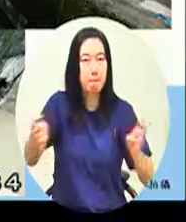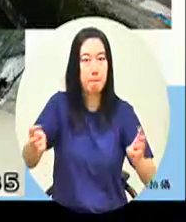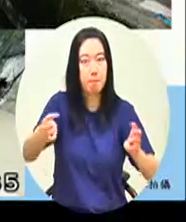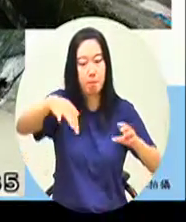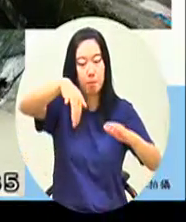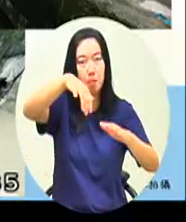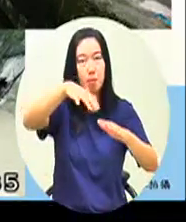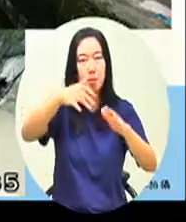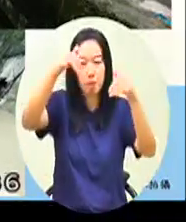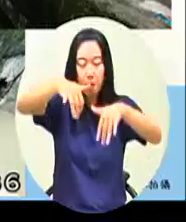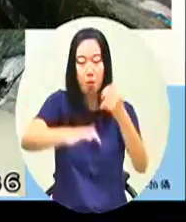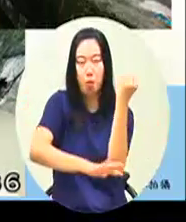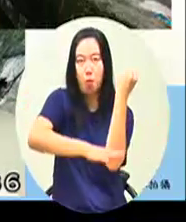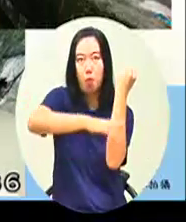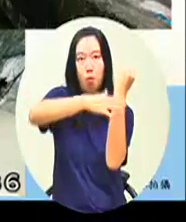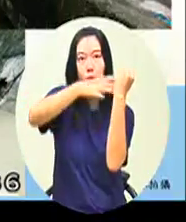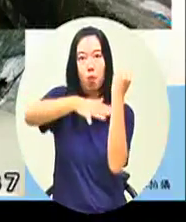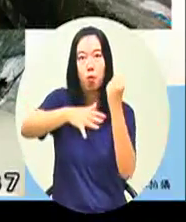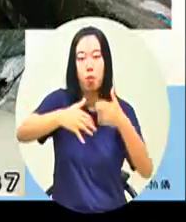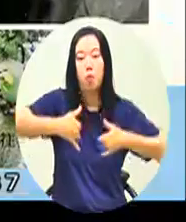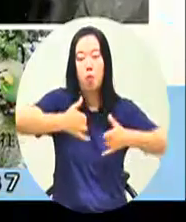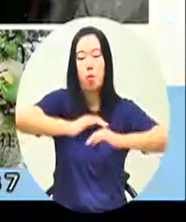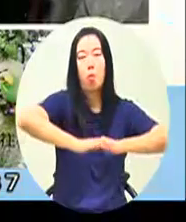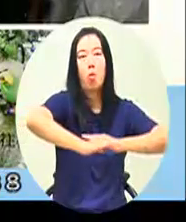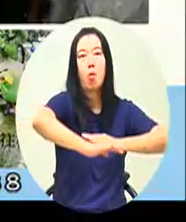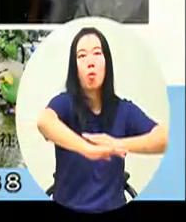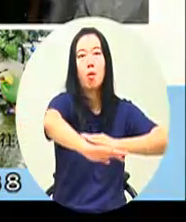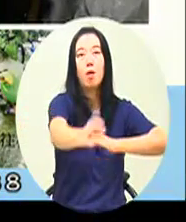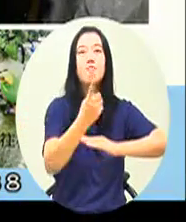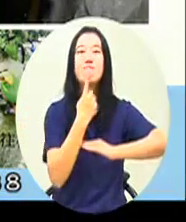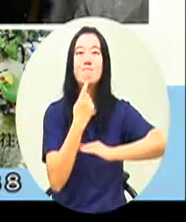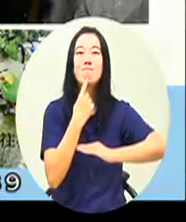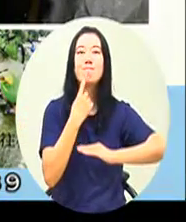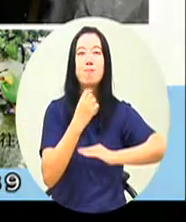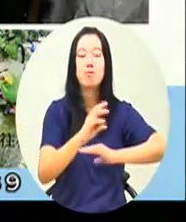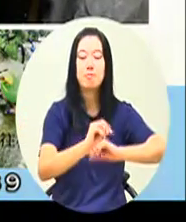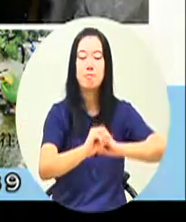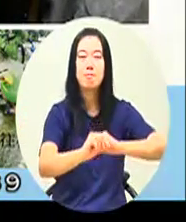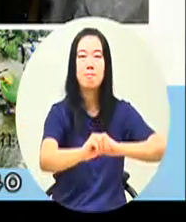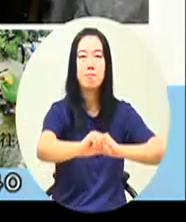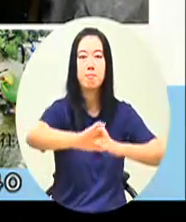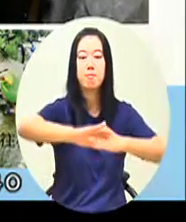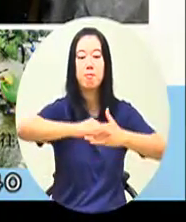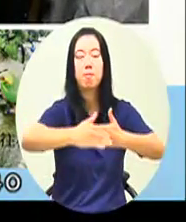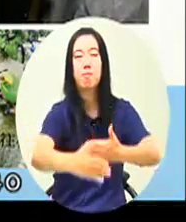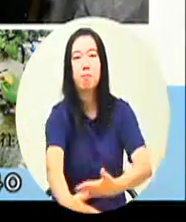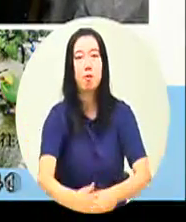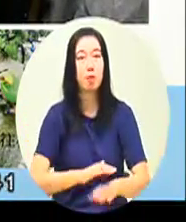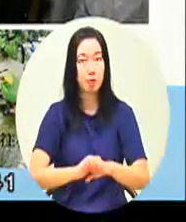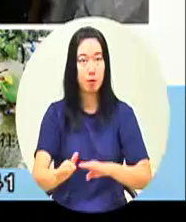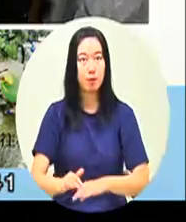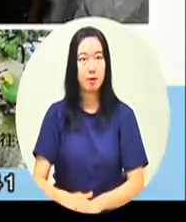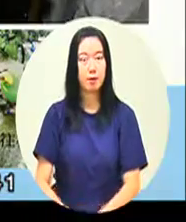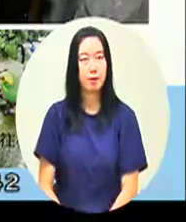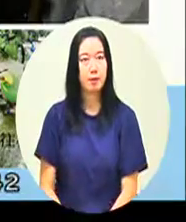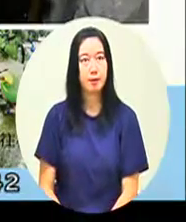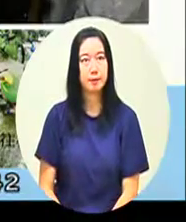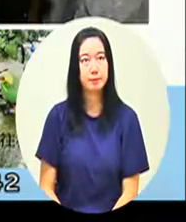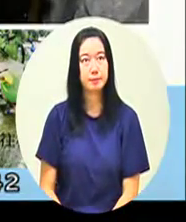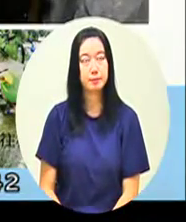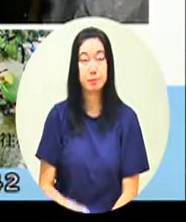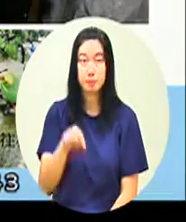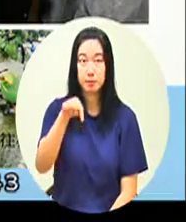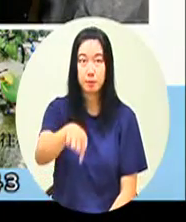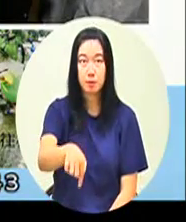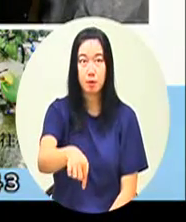水，规个台88路面就拢全部拢淹水，非常严重吼，这拢是有关吼。你看，啊，遮就是迄个明